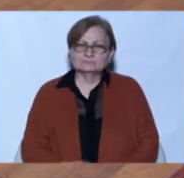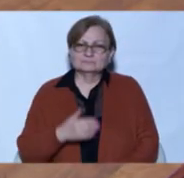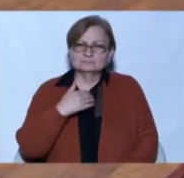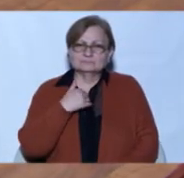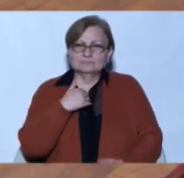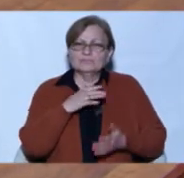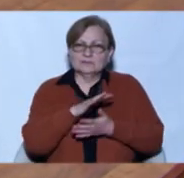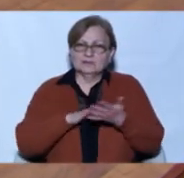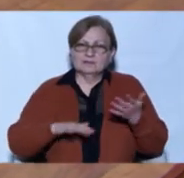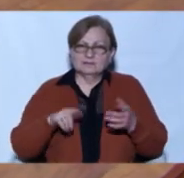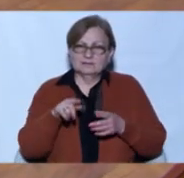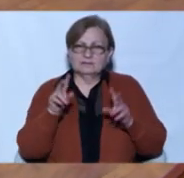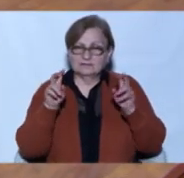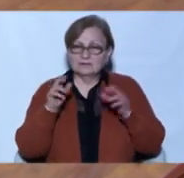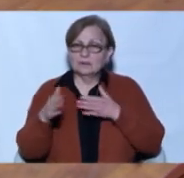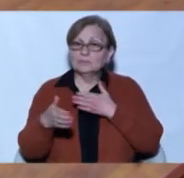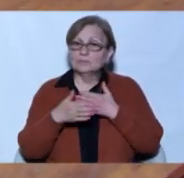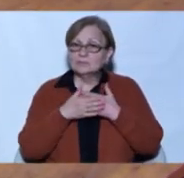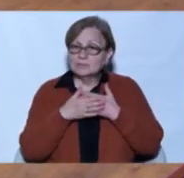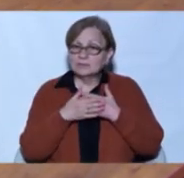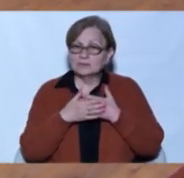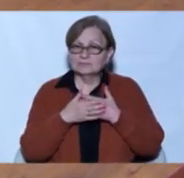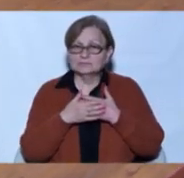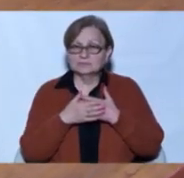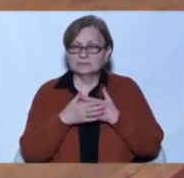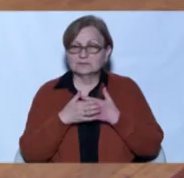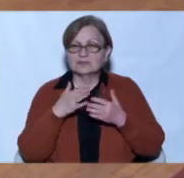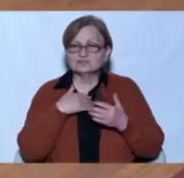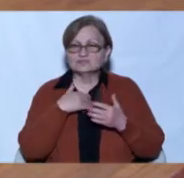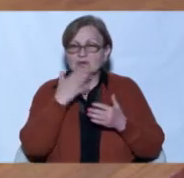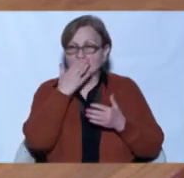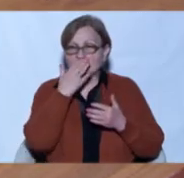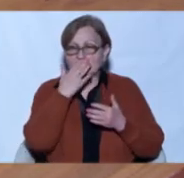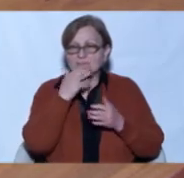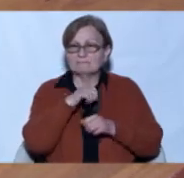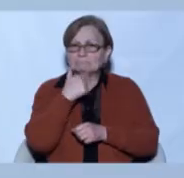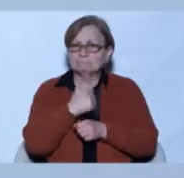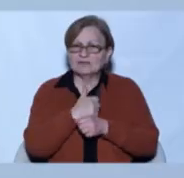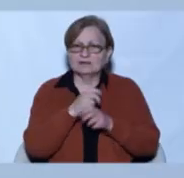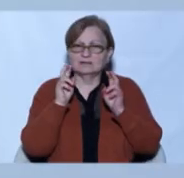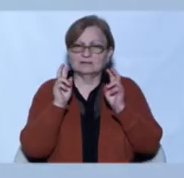განვაგრძოთ ეს თემა, მივუახლოვდით ფაქტობრივად ჩვენი გაკვეთილის მთავარ